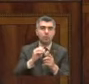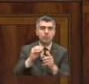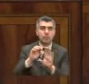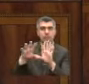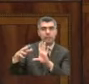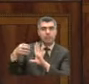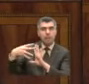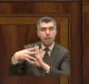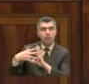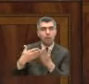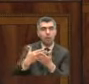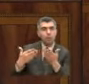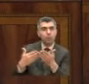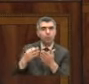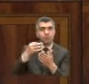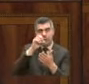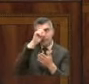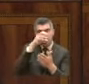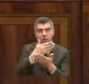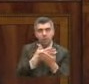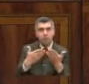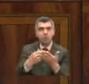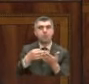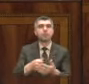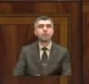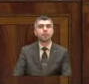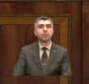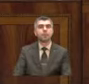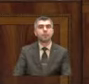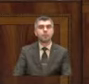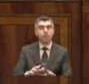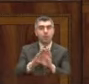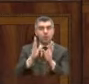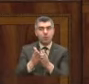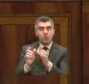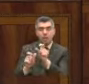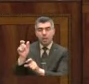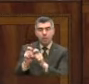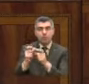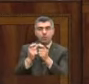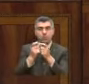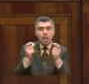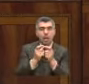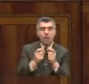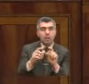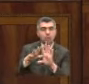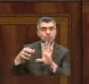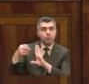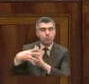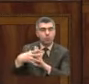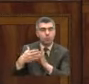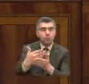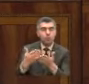بوجود إكراهات والمضي نحو خيار الإنتاج الشعبي للطاقة وتمكين عموم المواطنين والخواص من إنتاج الطاقة الكهربائية انطلاقا من مصادر